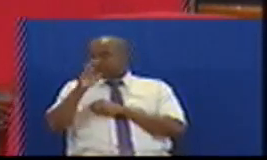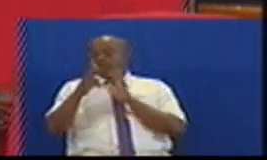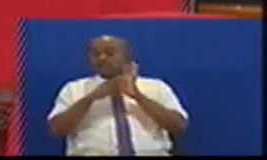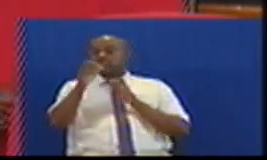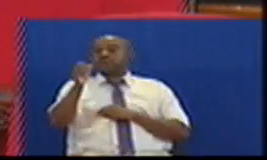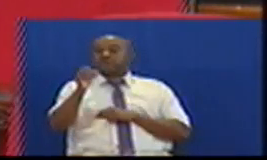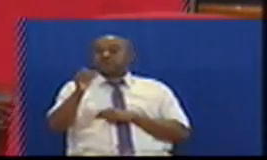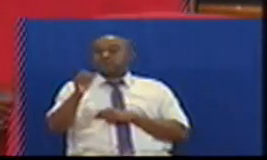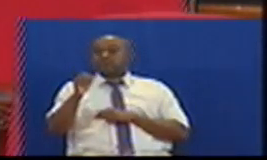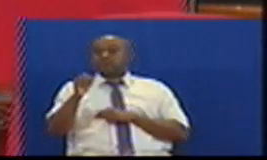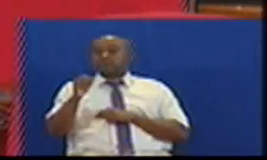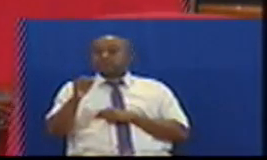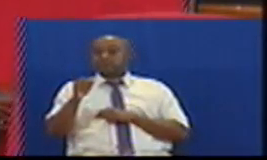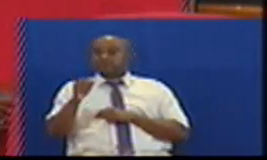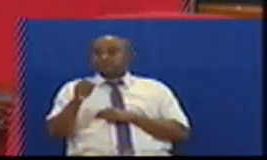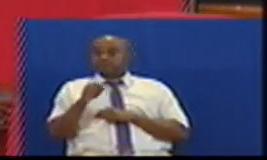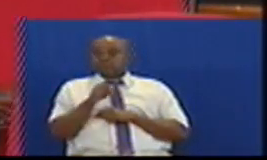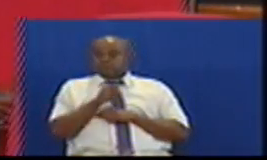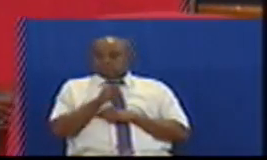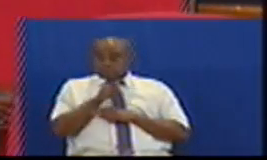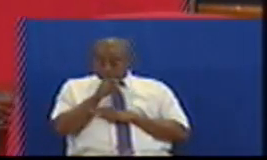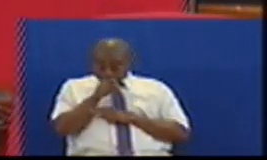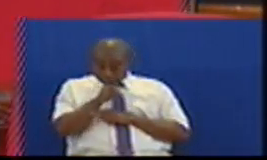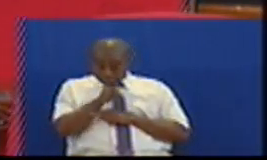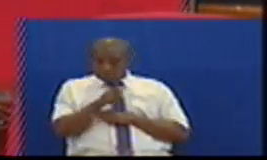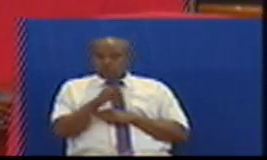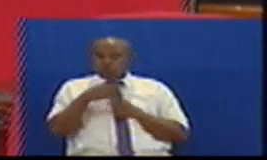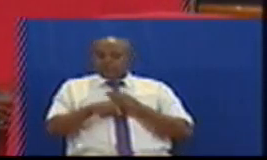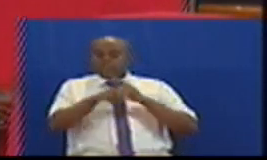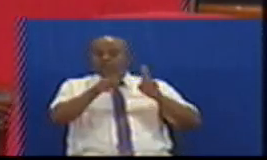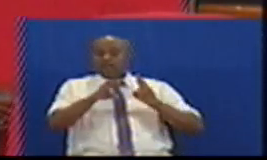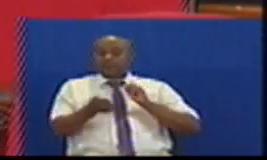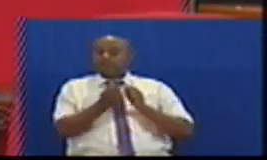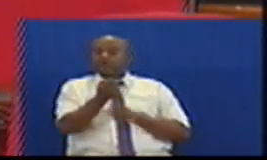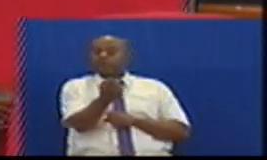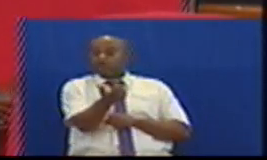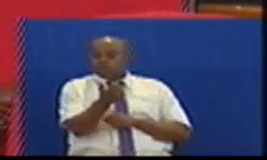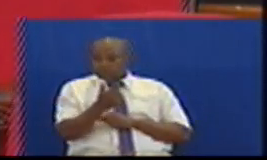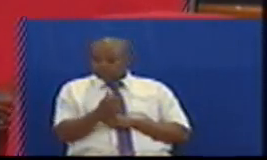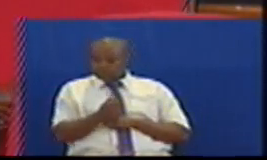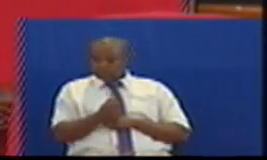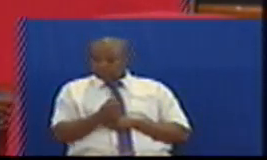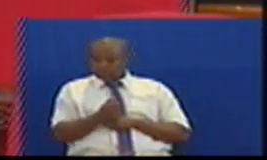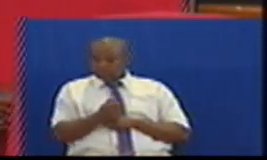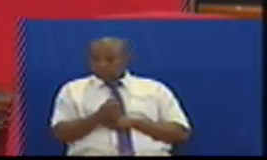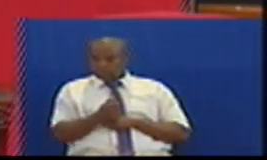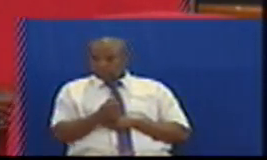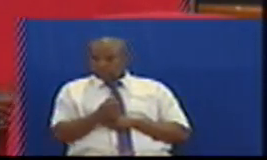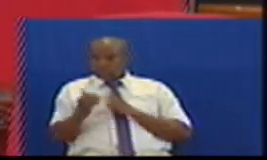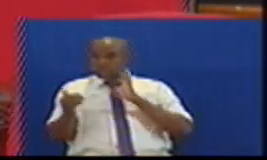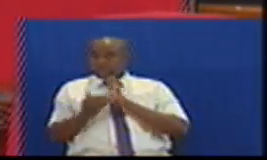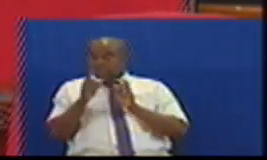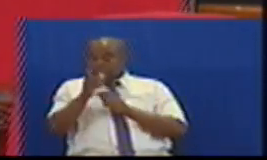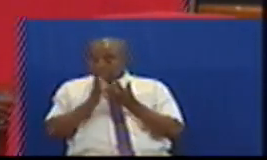ya kawaida kama hujakumbwa na migogoro, yawezekana ukaona ni jambo dogo sana. Lakini Mheshimiwa Speaker, nataka nikumbushe bunge lako tukufu na Tanzania kwa jumla. sheria tuliyopitisha